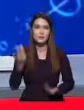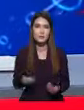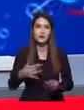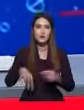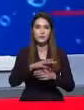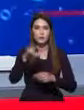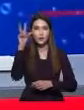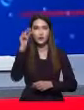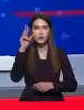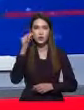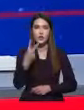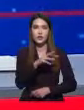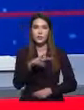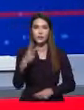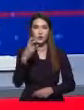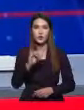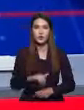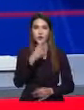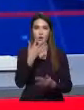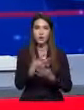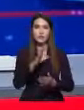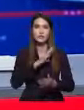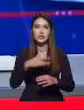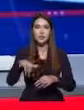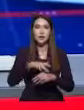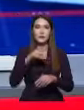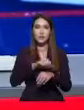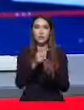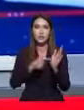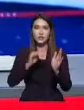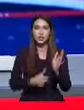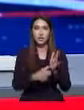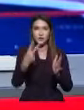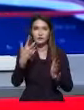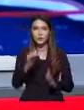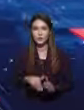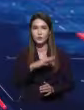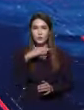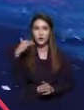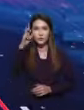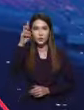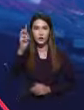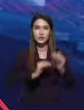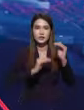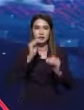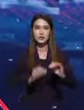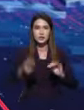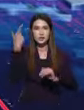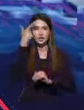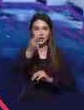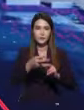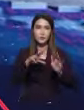саны 2 миллион 200 мың адамға жетті. Биыл қала халқы 17 625 адамға көбейген. Ұлттық статистика бюросының мәліметі